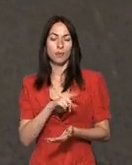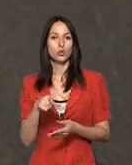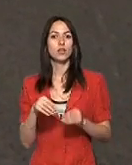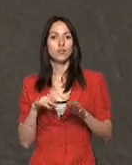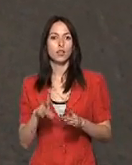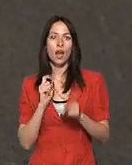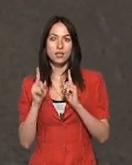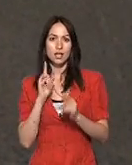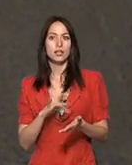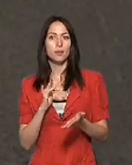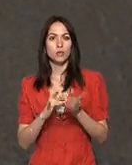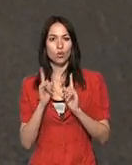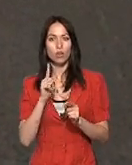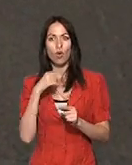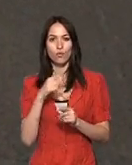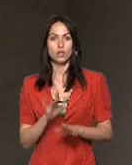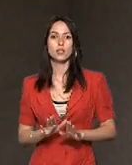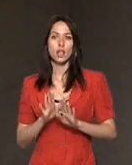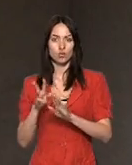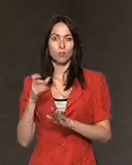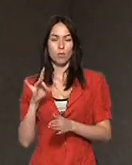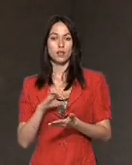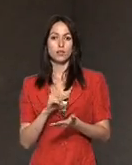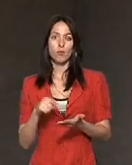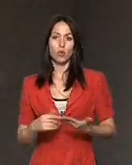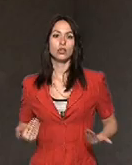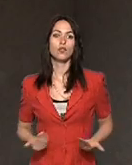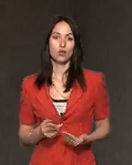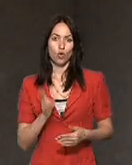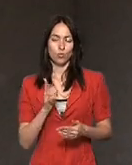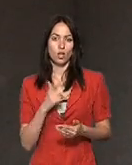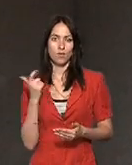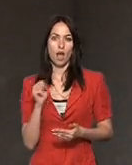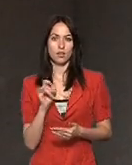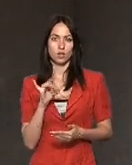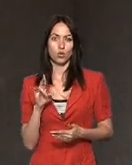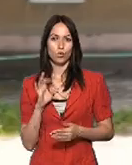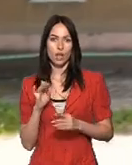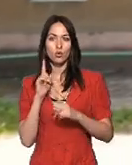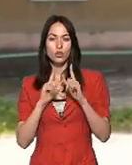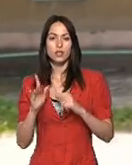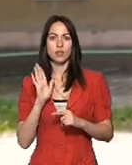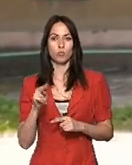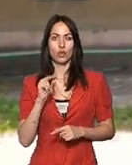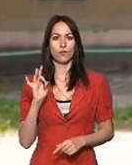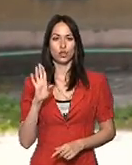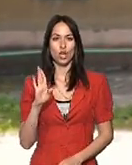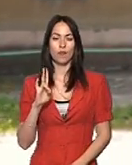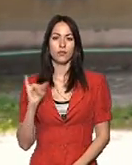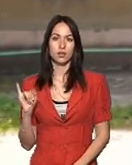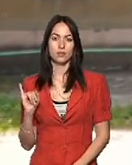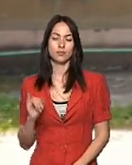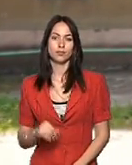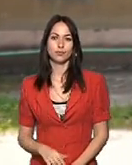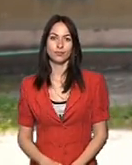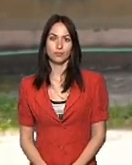сесії міськради, говорить заступник мера з питань житлово-комунального господарства Андрій Руденко. Сесія має відбутися в червні. Світлана